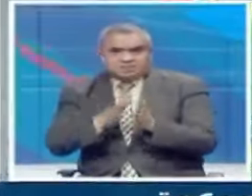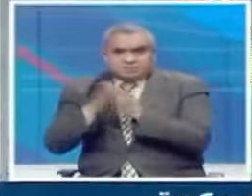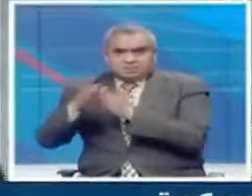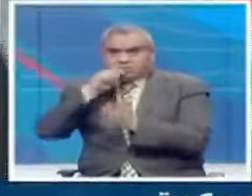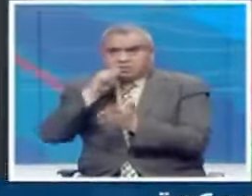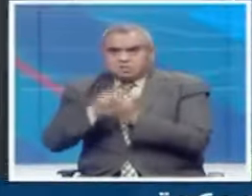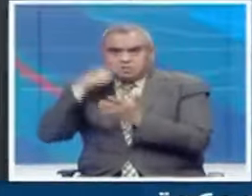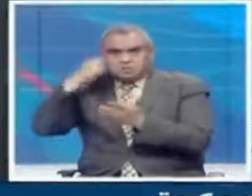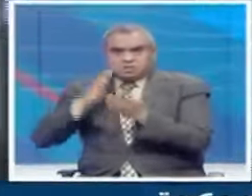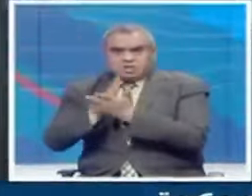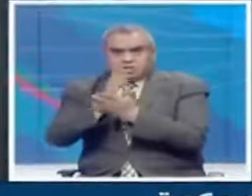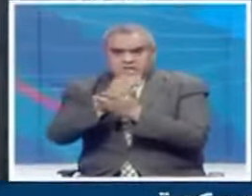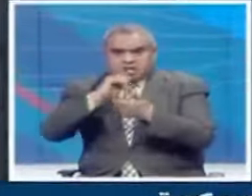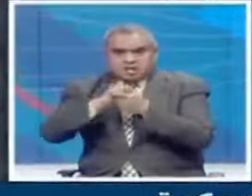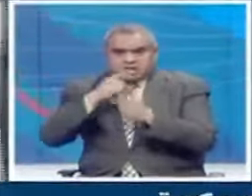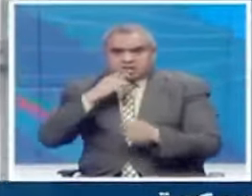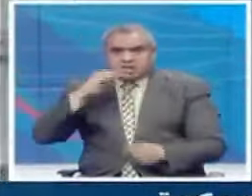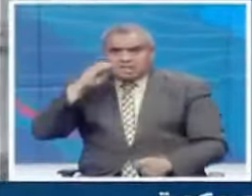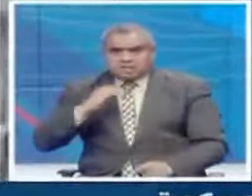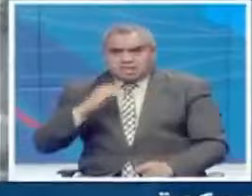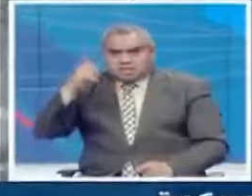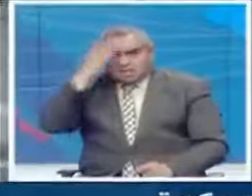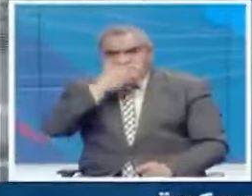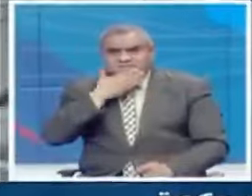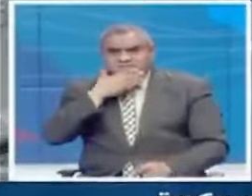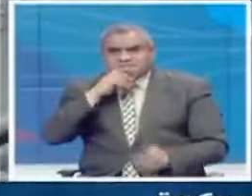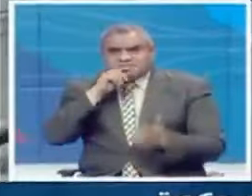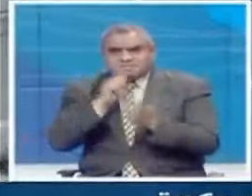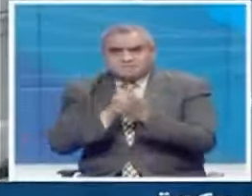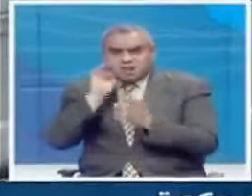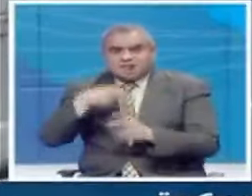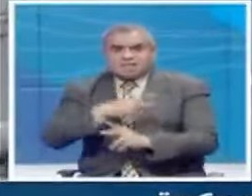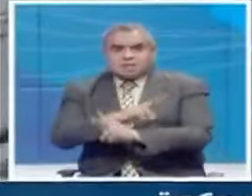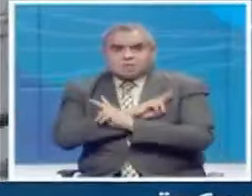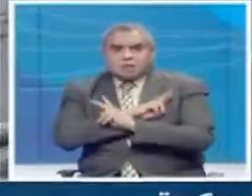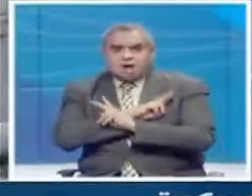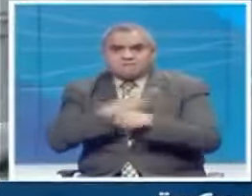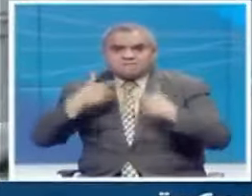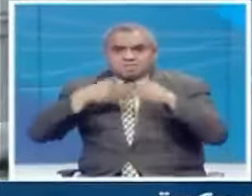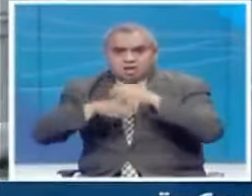وزيرة العلاقات الدولية بجنوب إفريقيا أنه بدون وقف إطلاق النار في غزة